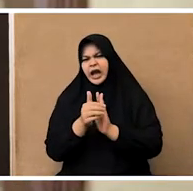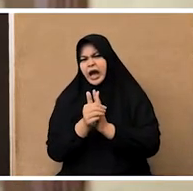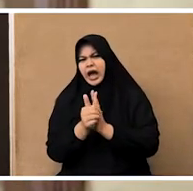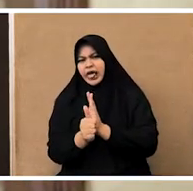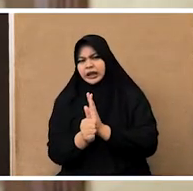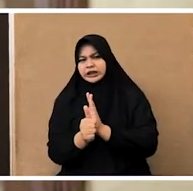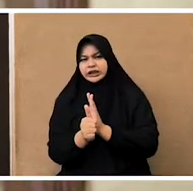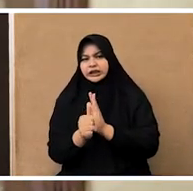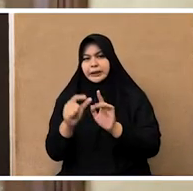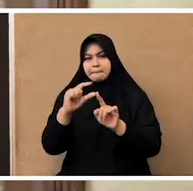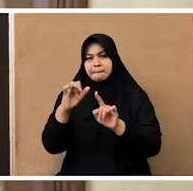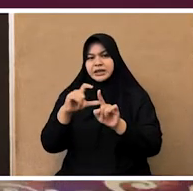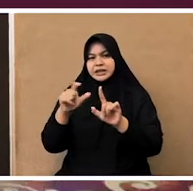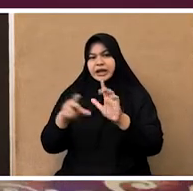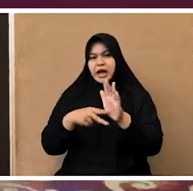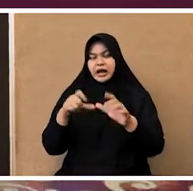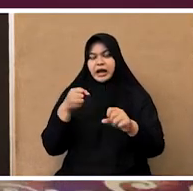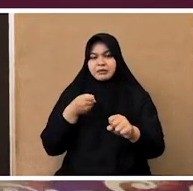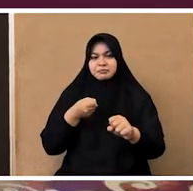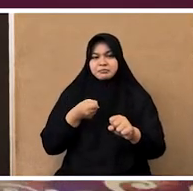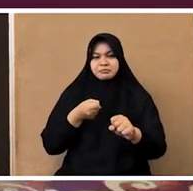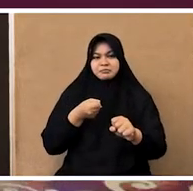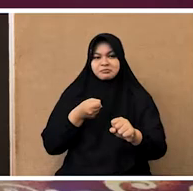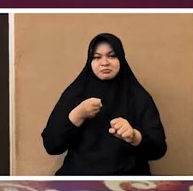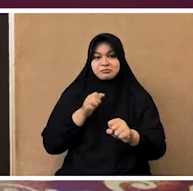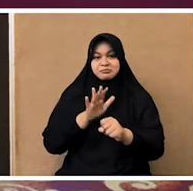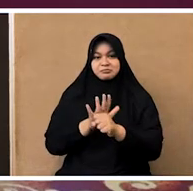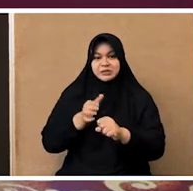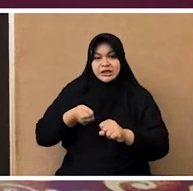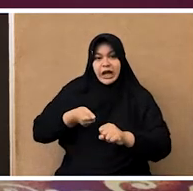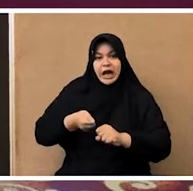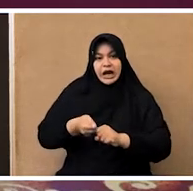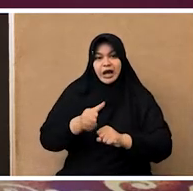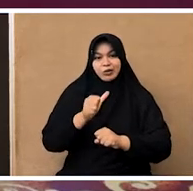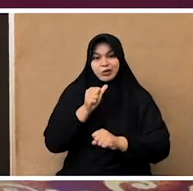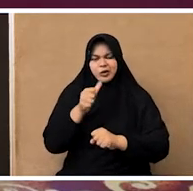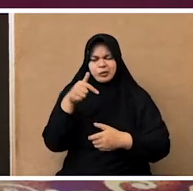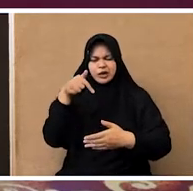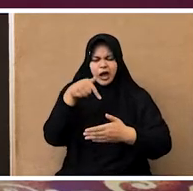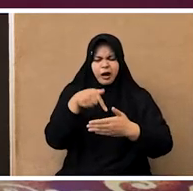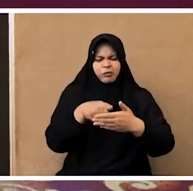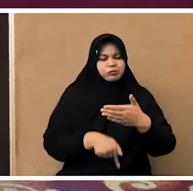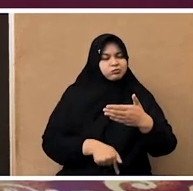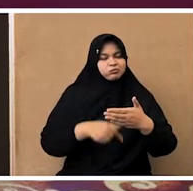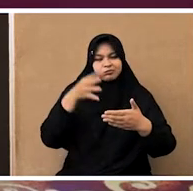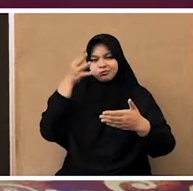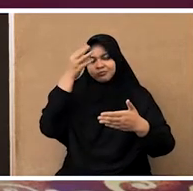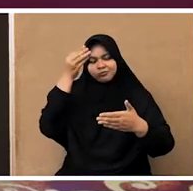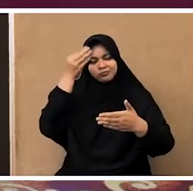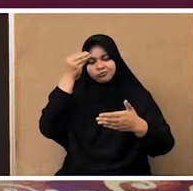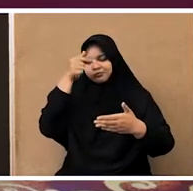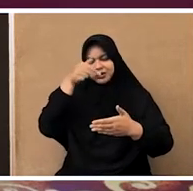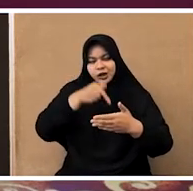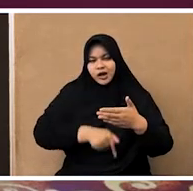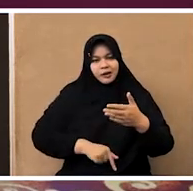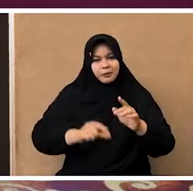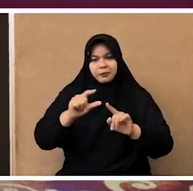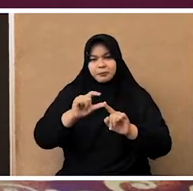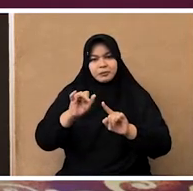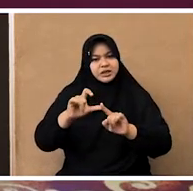ada Mas Ali yang memang betul-betul mendalami hukum pidana ya dan ada Mbak Ratna Kalau